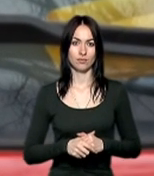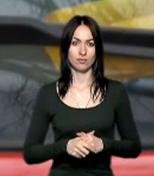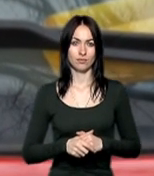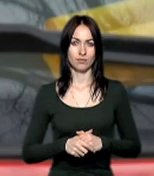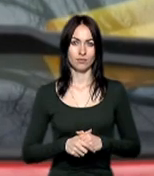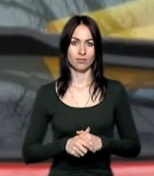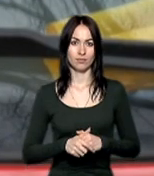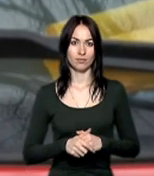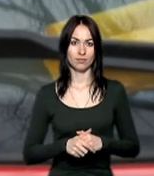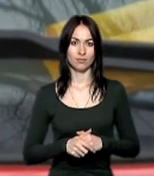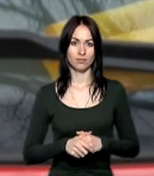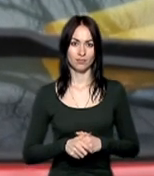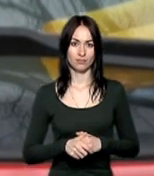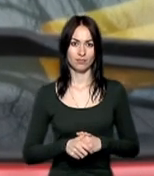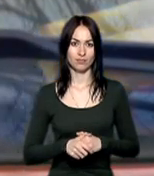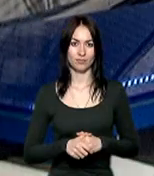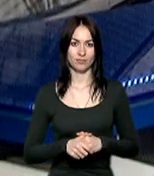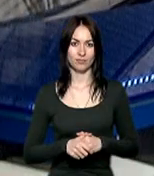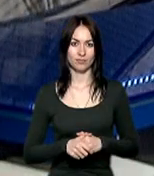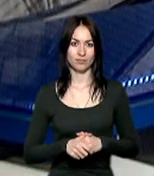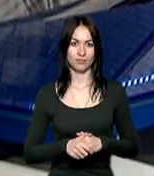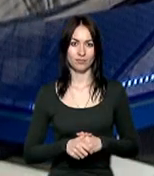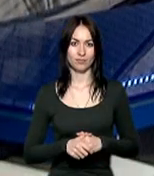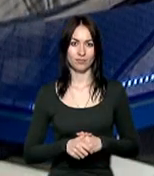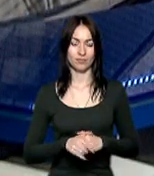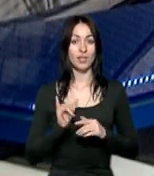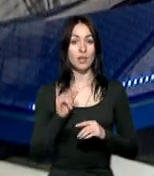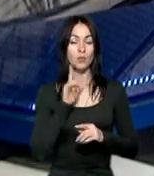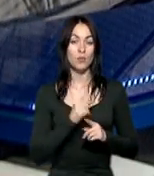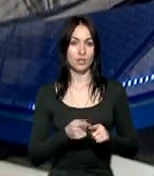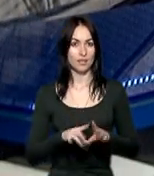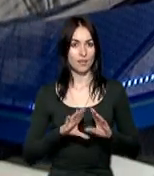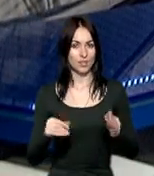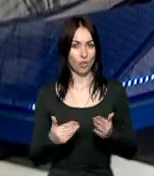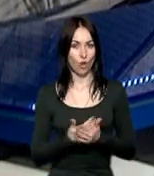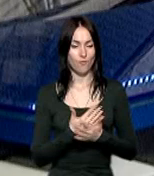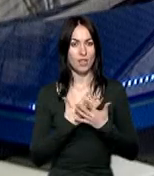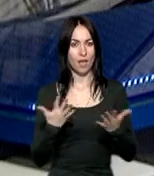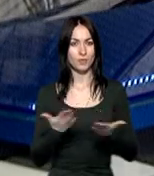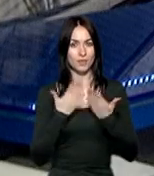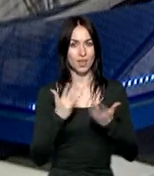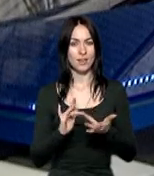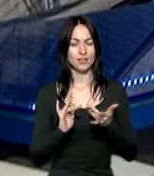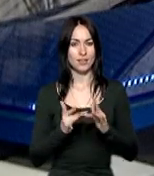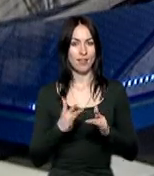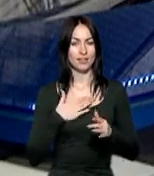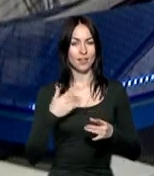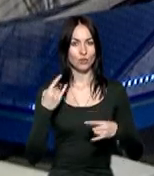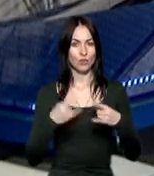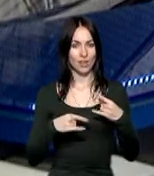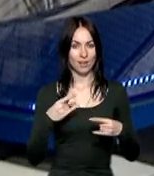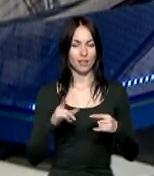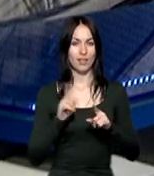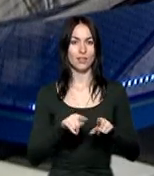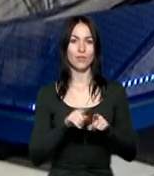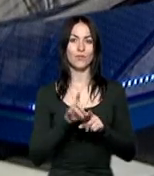Воронков. Новини на Суспільному, Харків. І поки це всі новини. Більше читайте на сайті Суспільного та наших сторінках